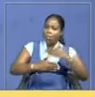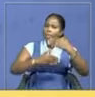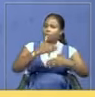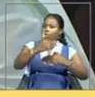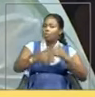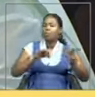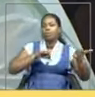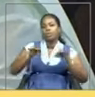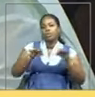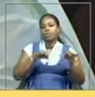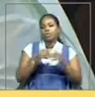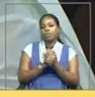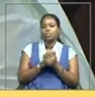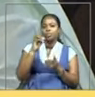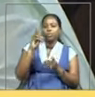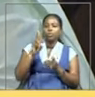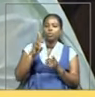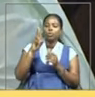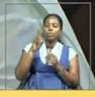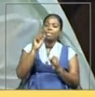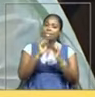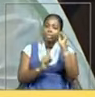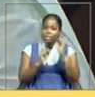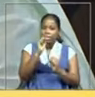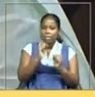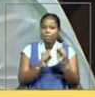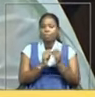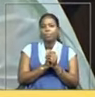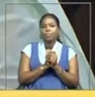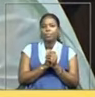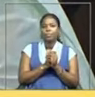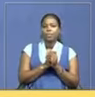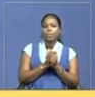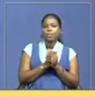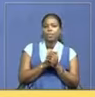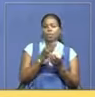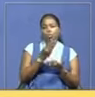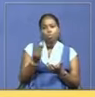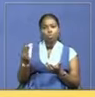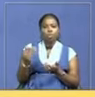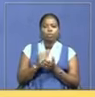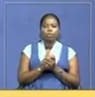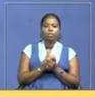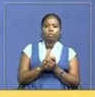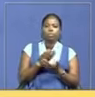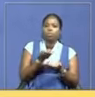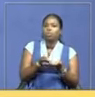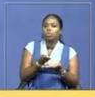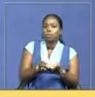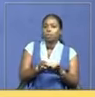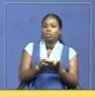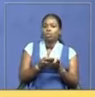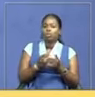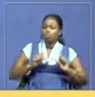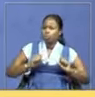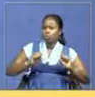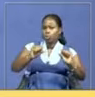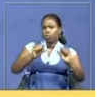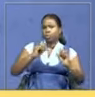fonctionnement du système par l'allocation de moyens budgétaires suffisants et la poursuite des programmes de